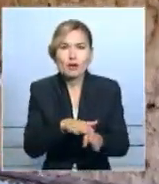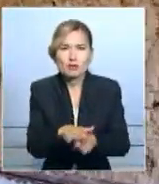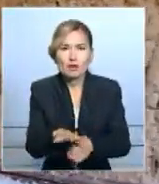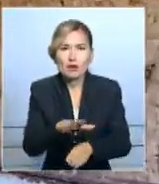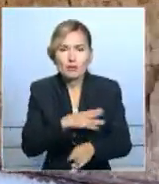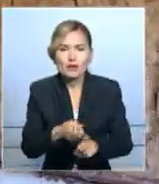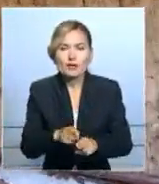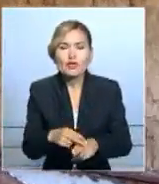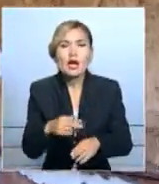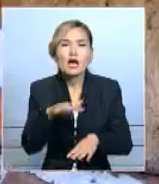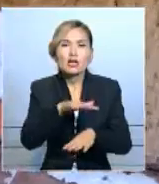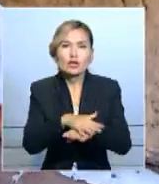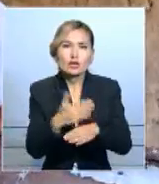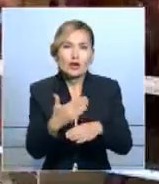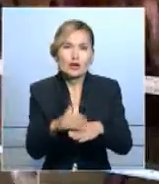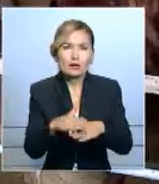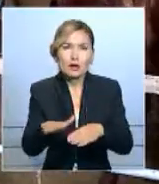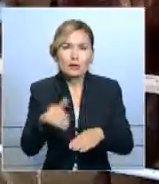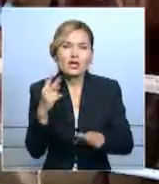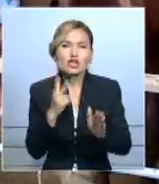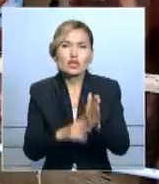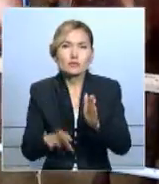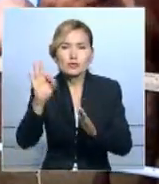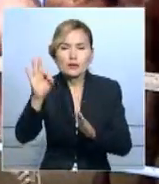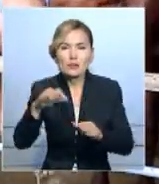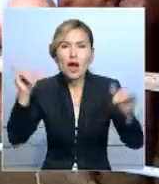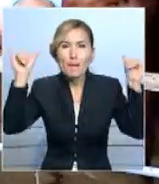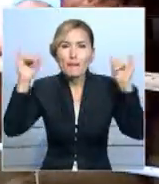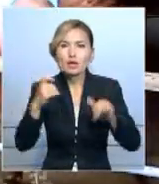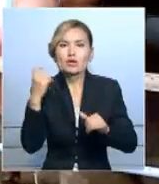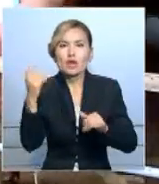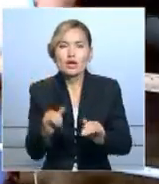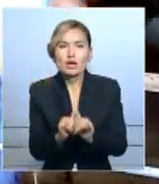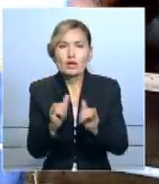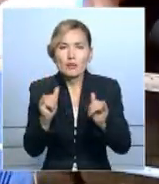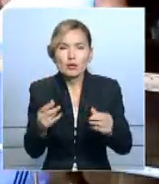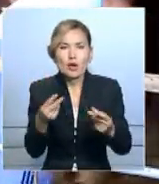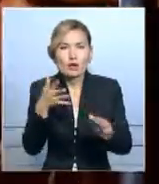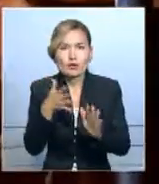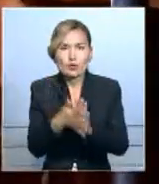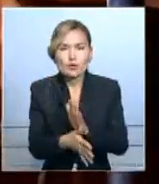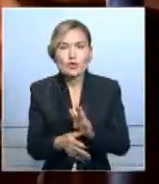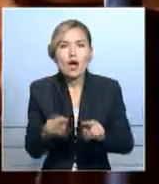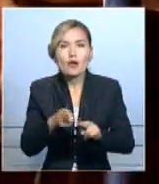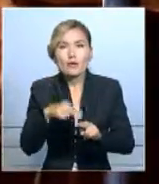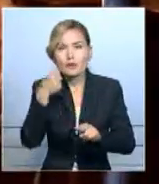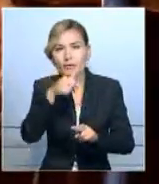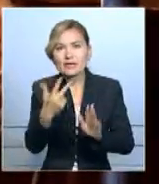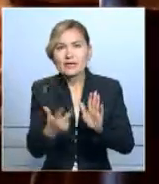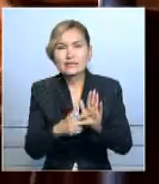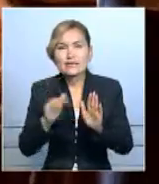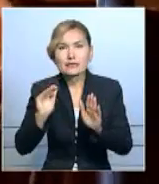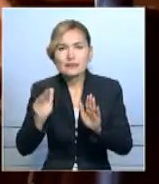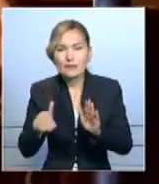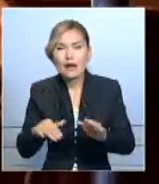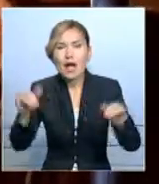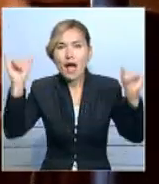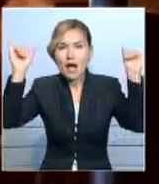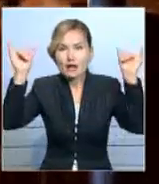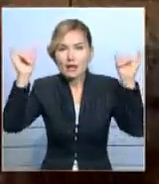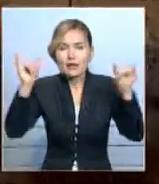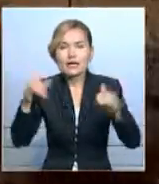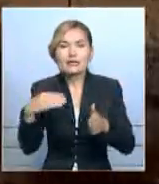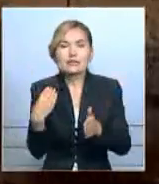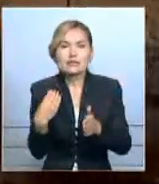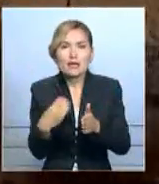аясында берілген шағын несиенің 70% мал шаруашылығын дамытуға жұмсалып отыр. Биыл 8 мыңға жуық ірі қара сатып алынбақ. Негізінен